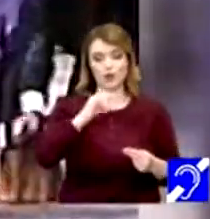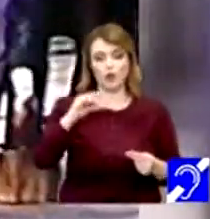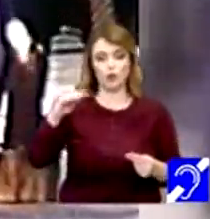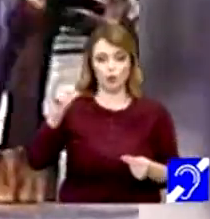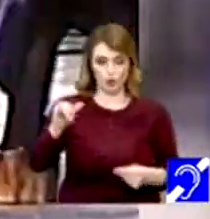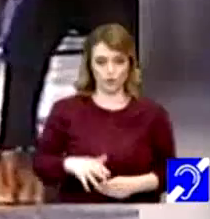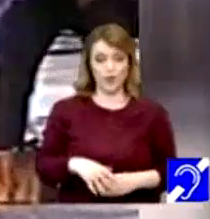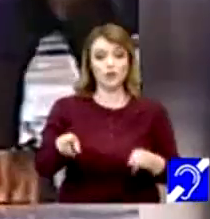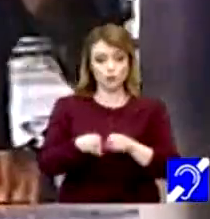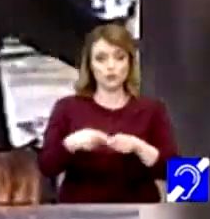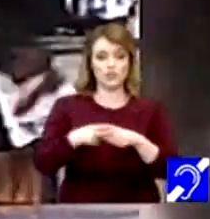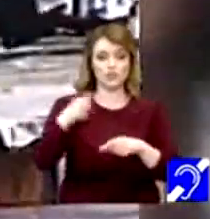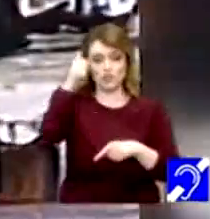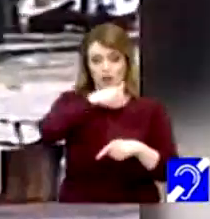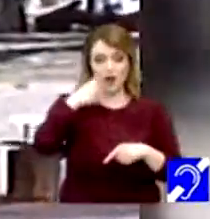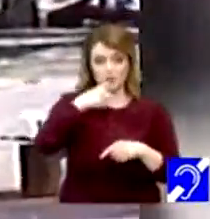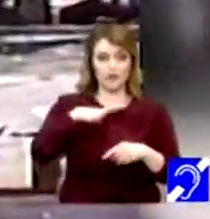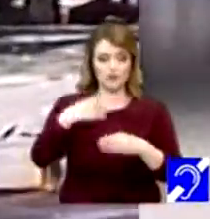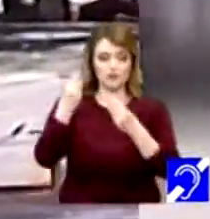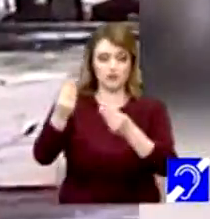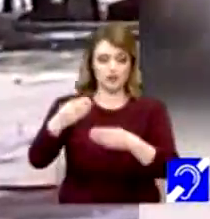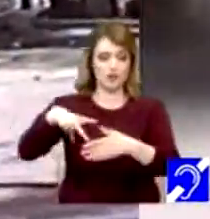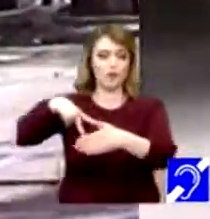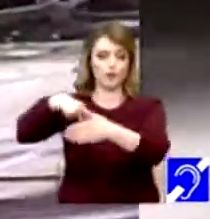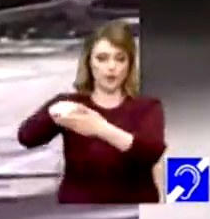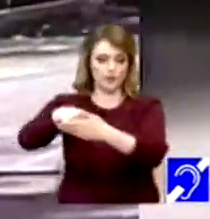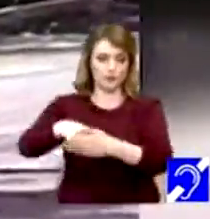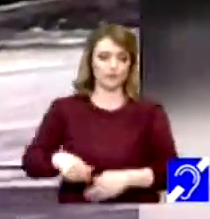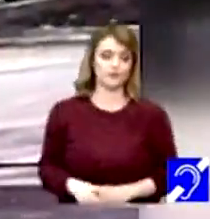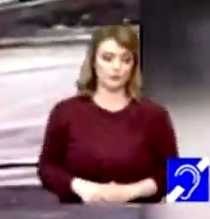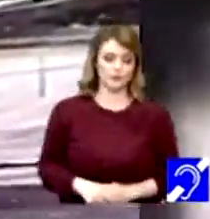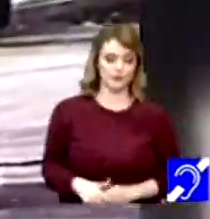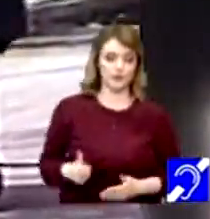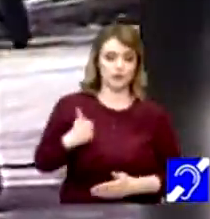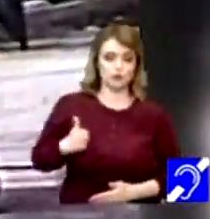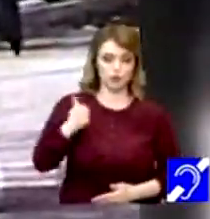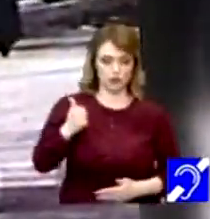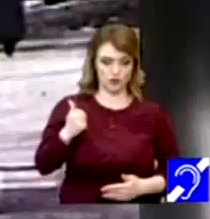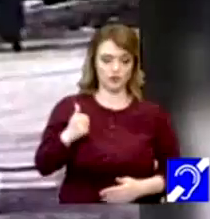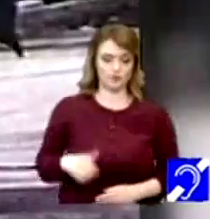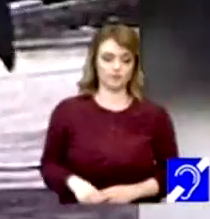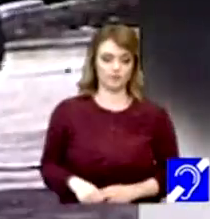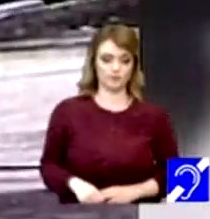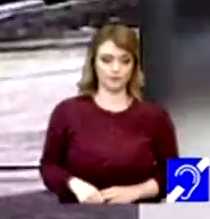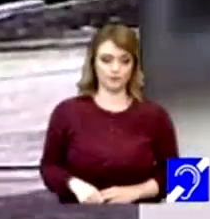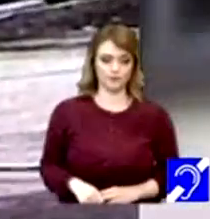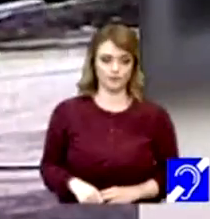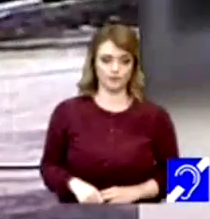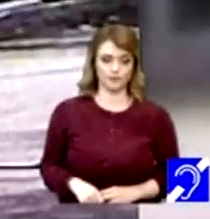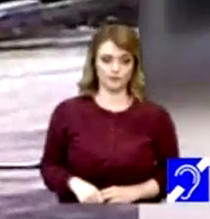iar în același an a primit titlul de artist emerit al poporului. 40 de ruble? Cât? 40?